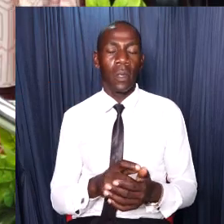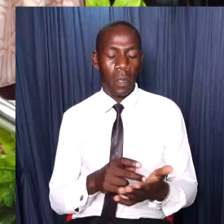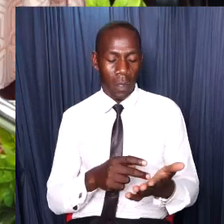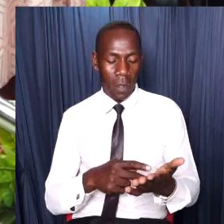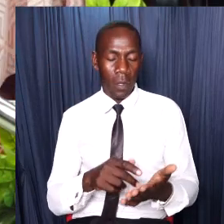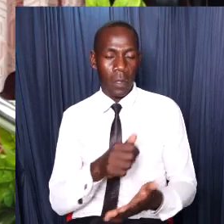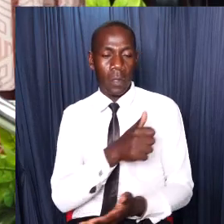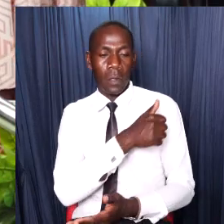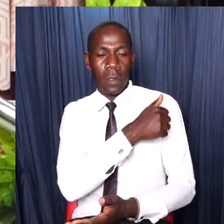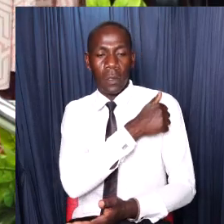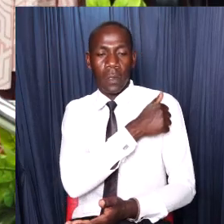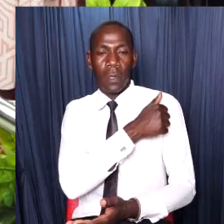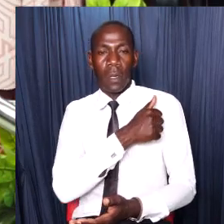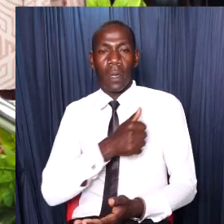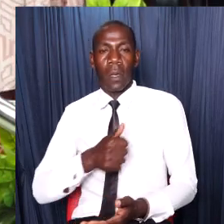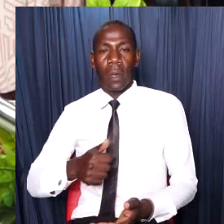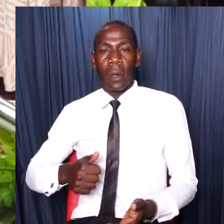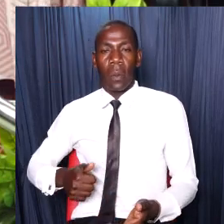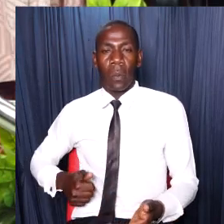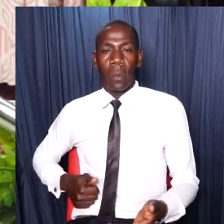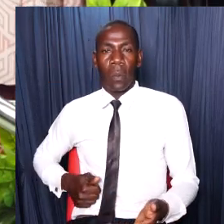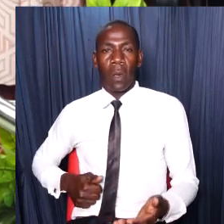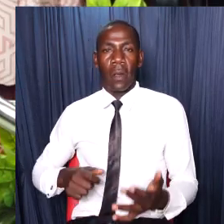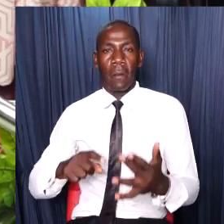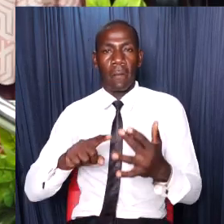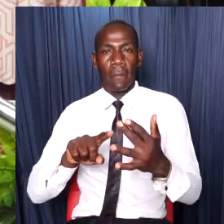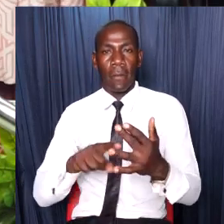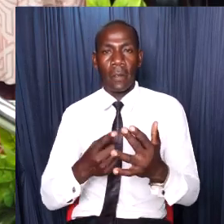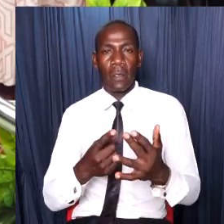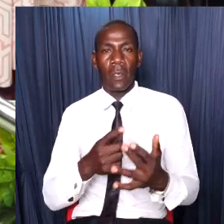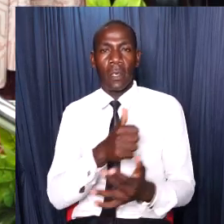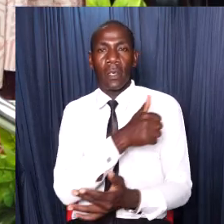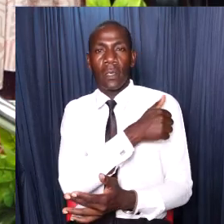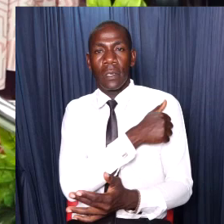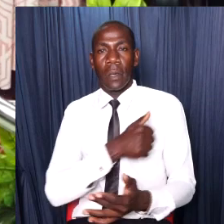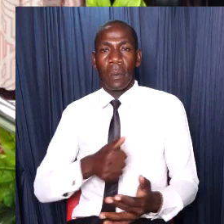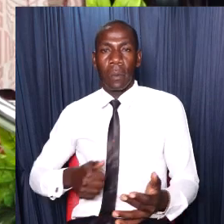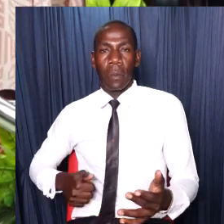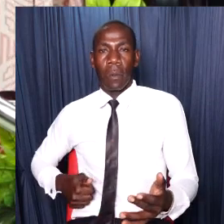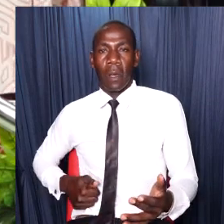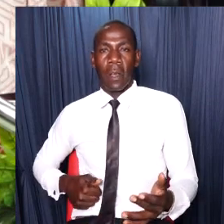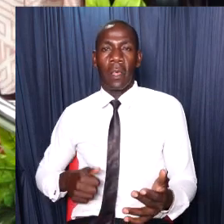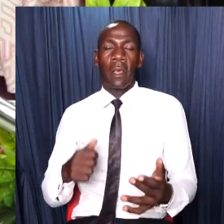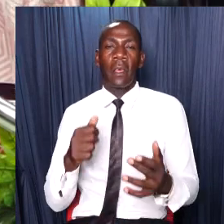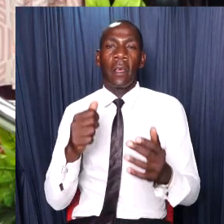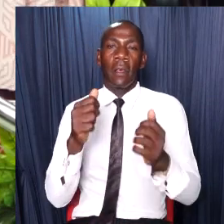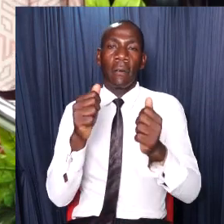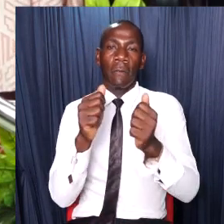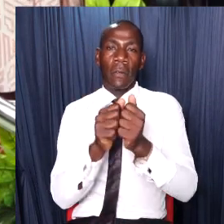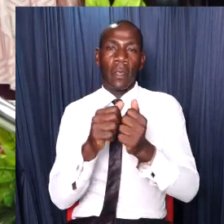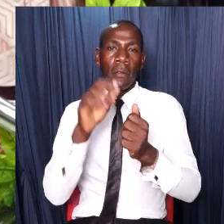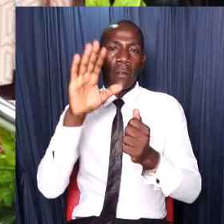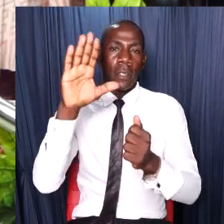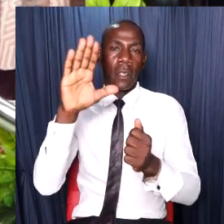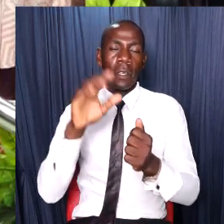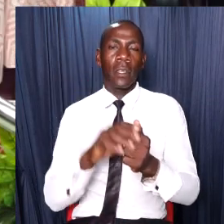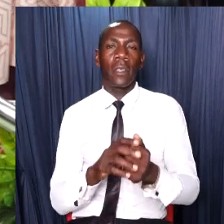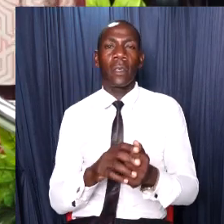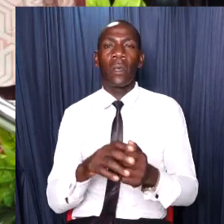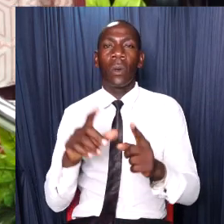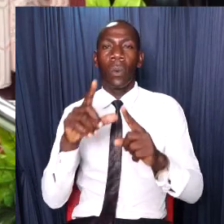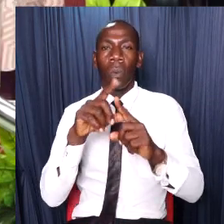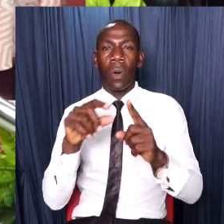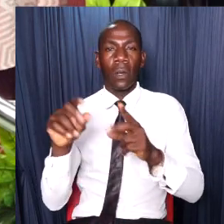Tisome Samuel wa kwanza kuminatano. Read for us first Samuel 15. Neno kinaitwa utiifu. Respect.